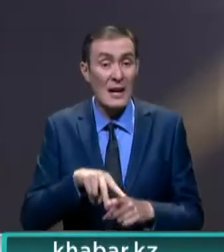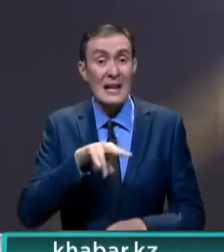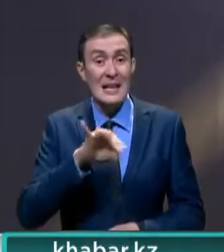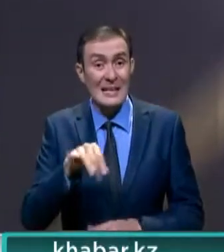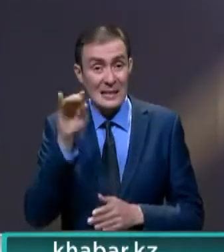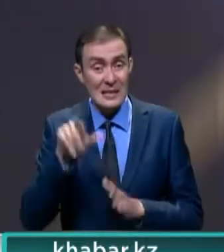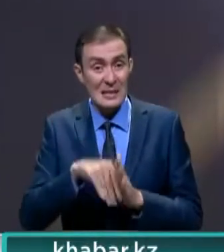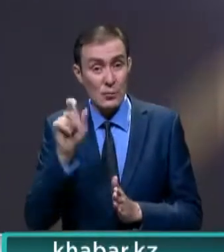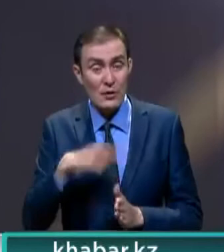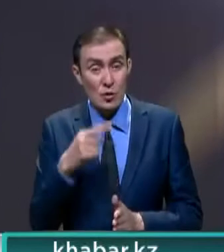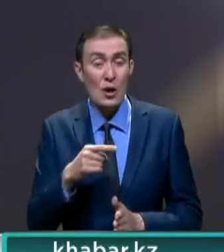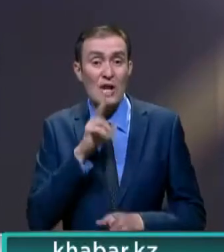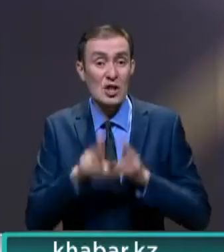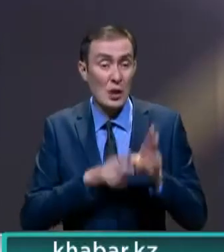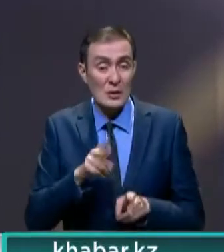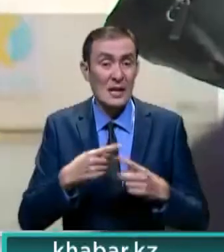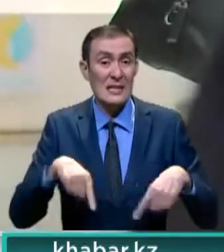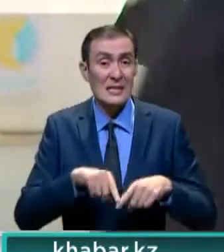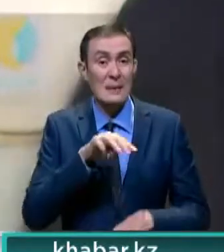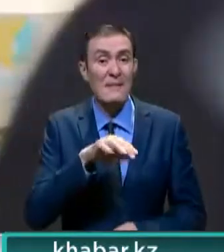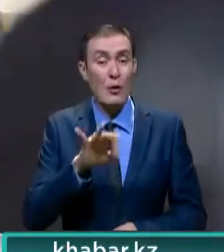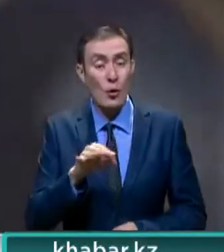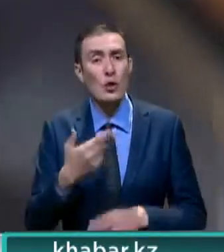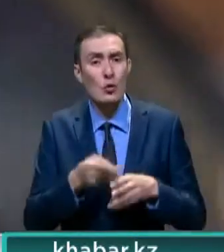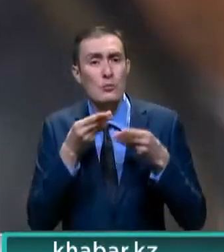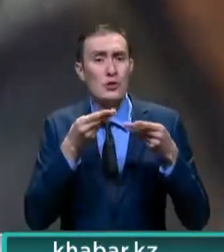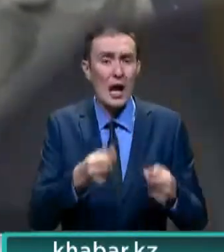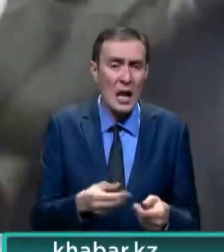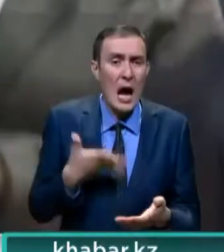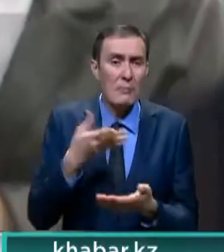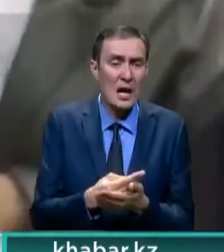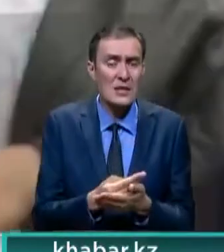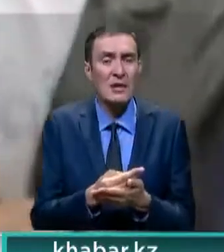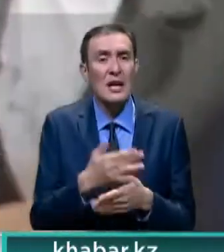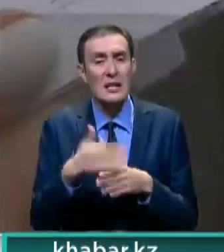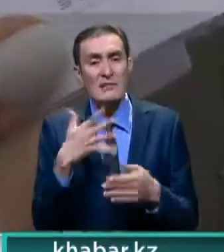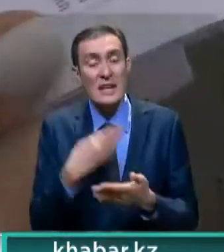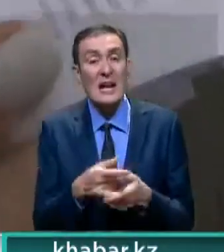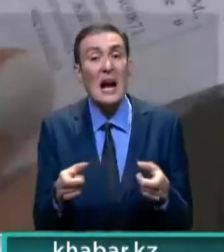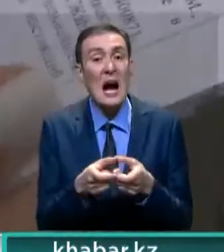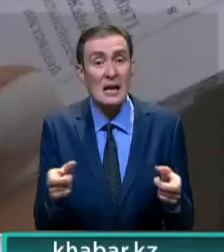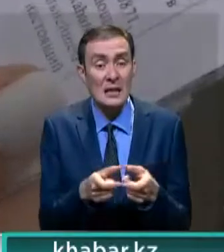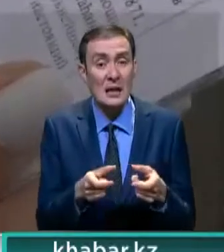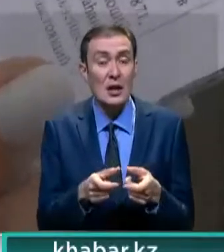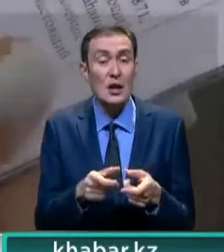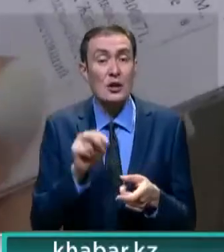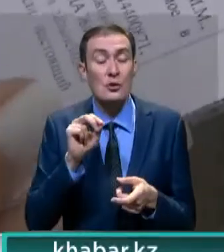казахстанцы жалуются на сотрудников имхо которые убеждали их оплачивать микрозайма на свои карты минуя официального кредитора